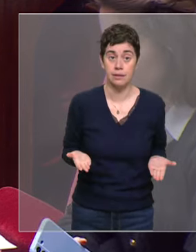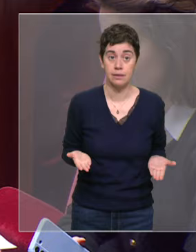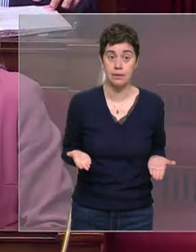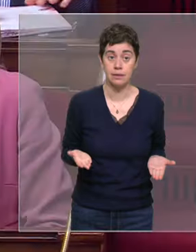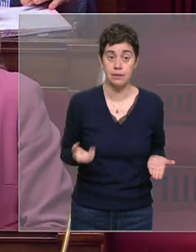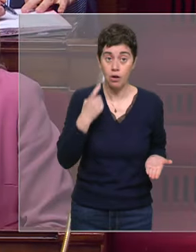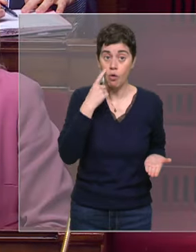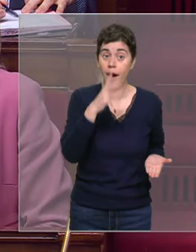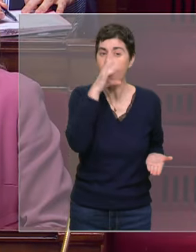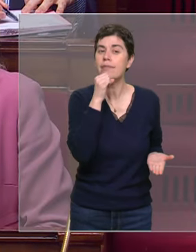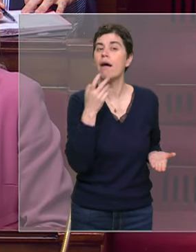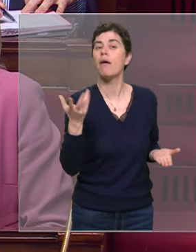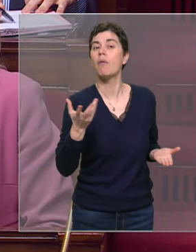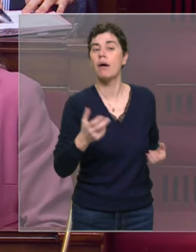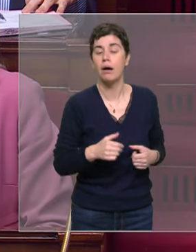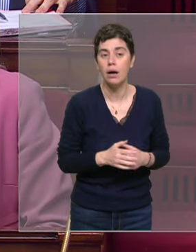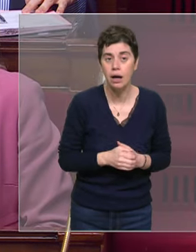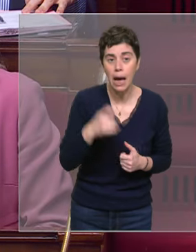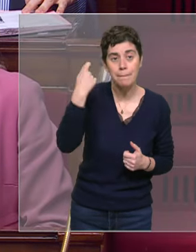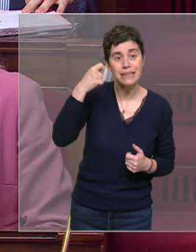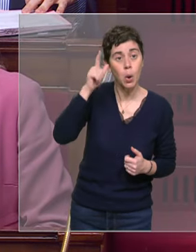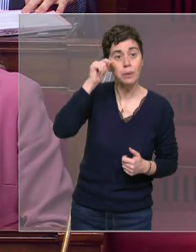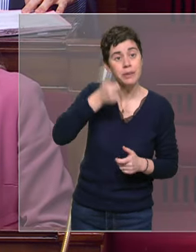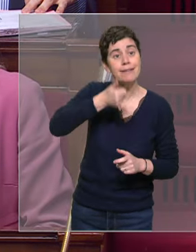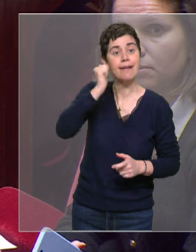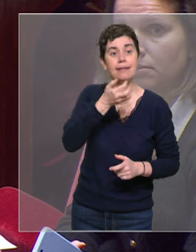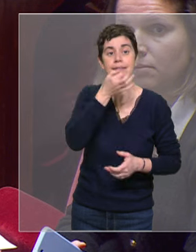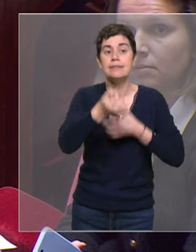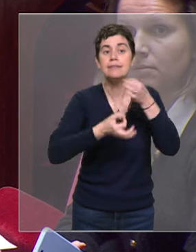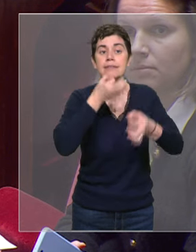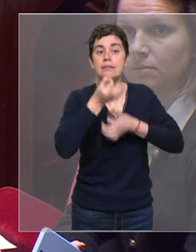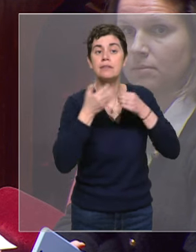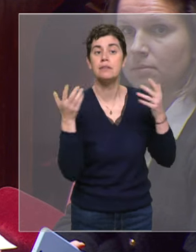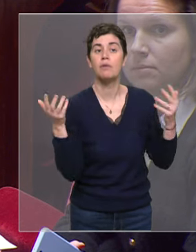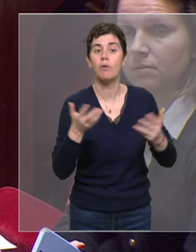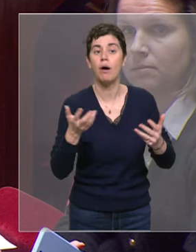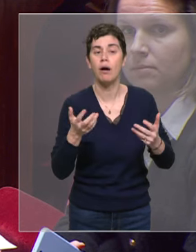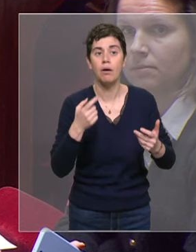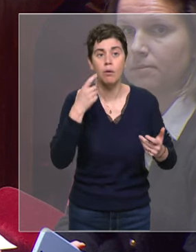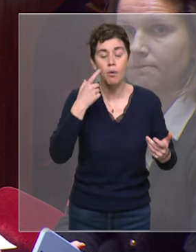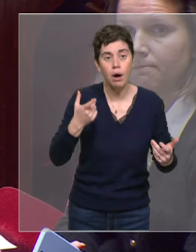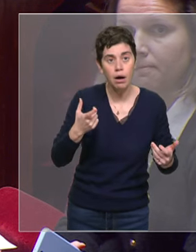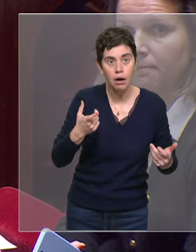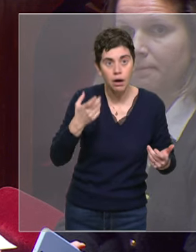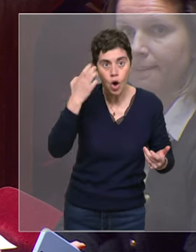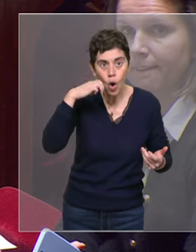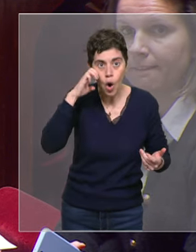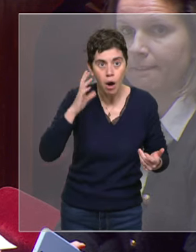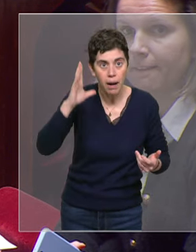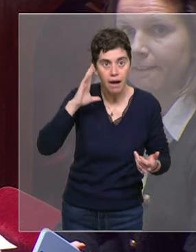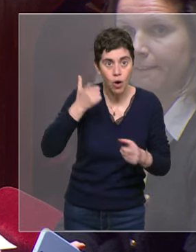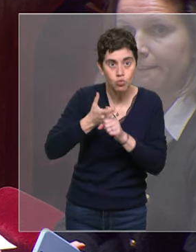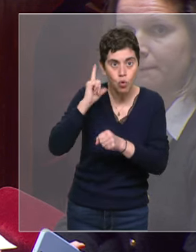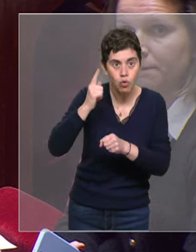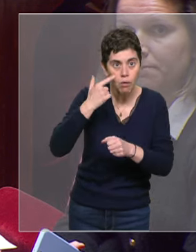Ce n'est pas un hasard, Madame Le Pen, si, comme le rappelait le président de la République hier, ce qui paraissait impossible pour l'Europe il y a encore 2 ans,